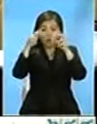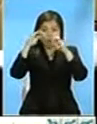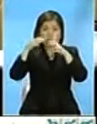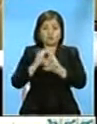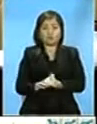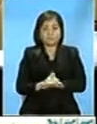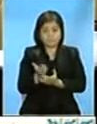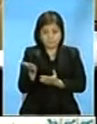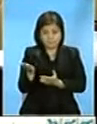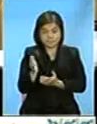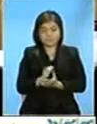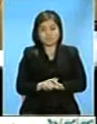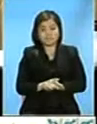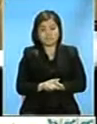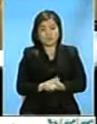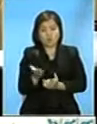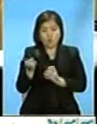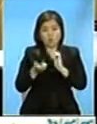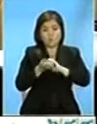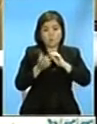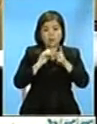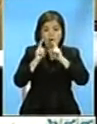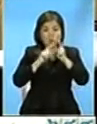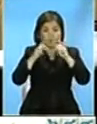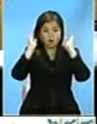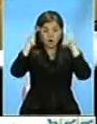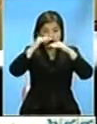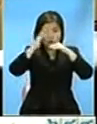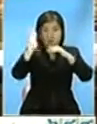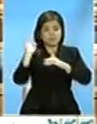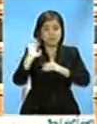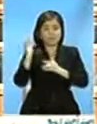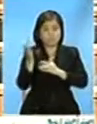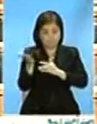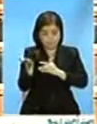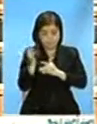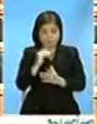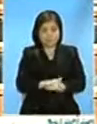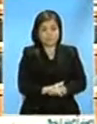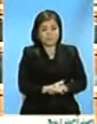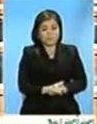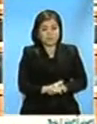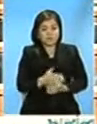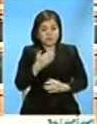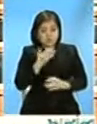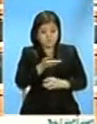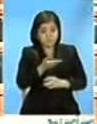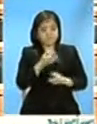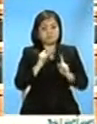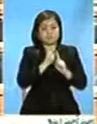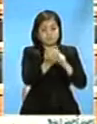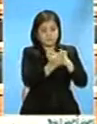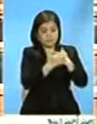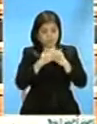าก ครับ ขอความร่วมมือด้วยนะครับเชิญฮะ ครับผมขออนุญาตท่านประธานว่าผมจะกระชับตามที่ท่านประธานบ